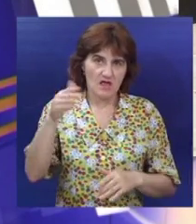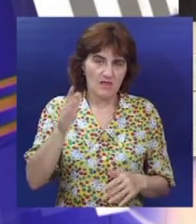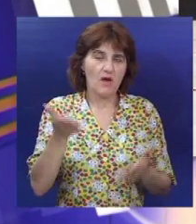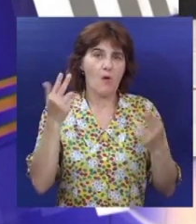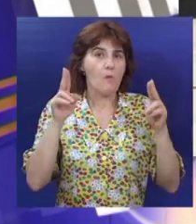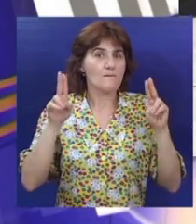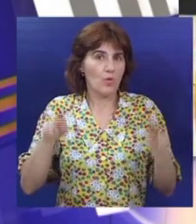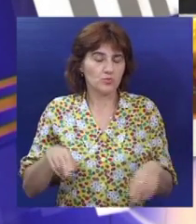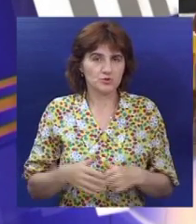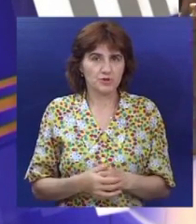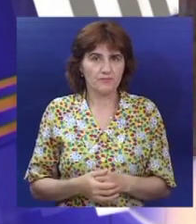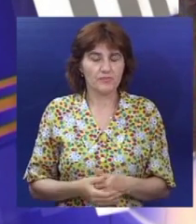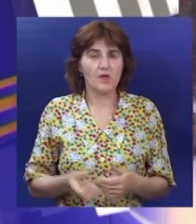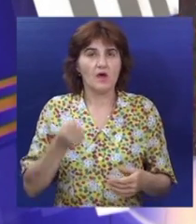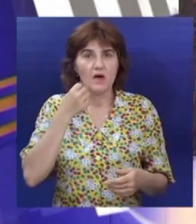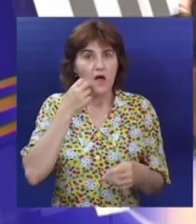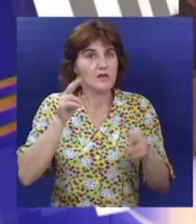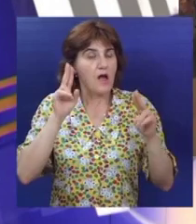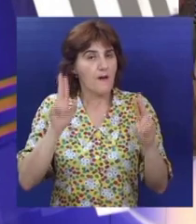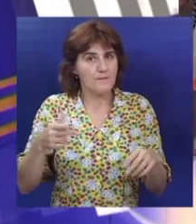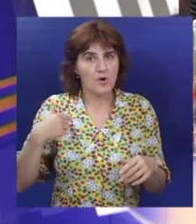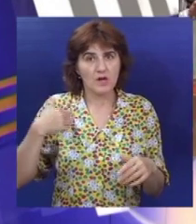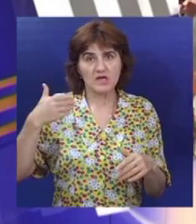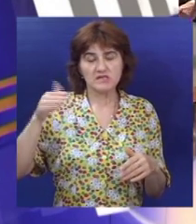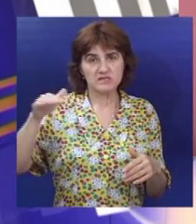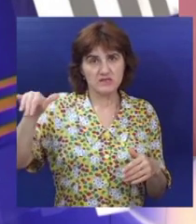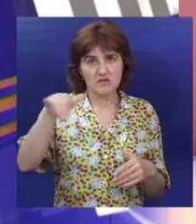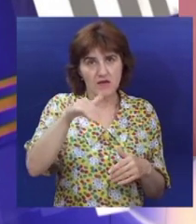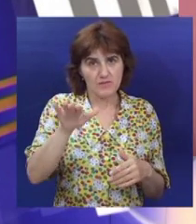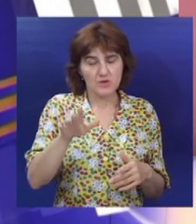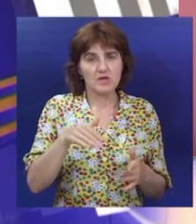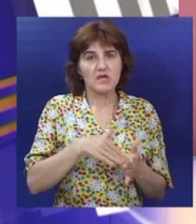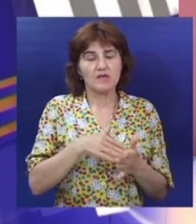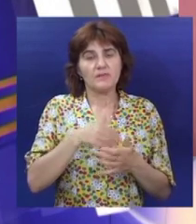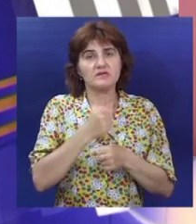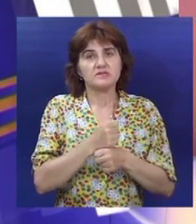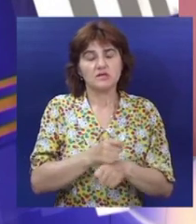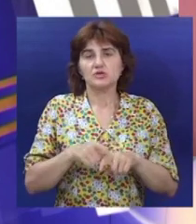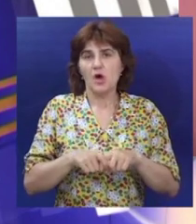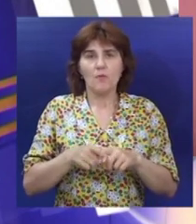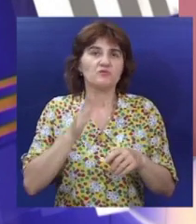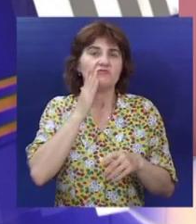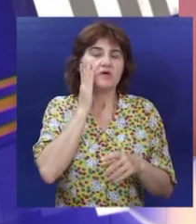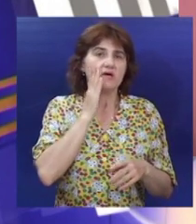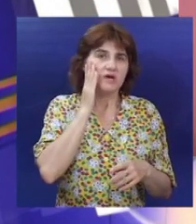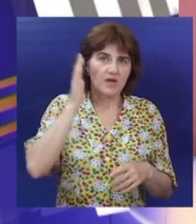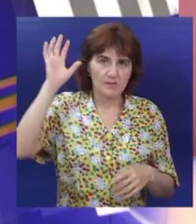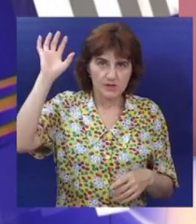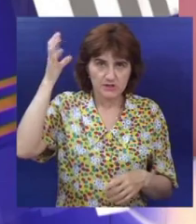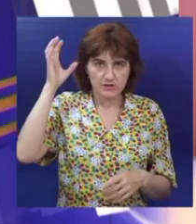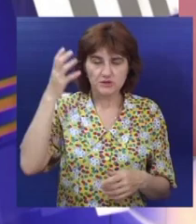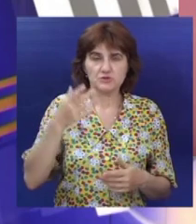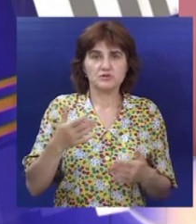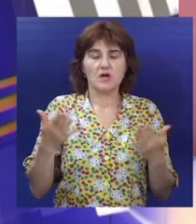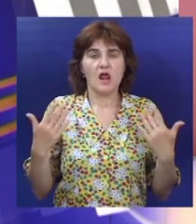napolje ukoliko je to moguće. Ukoliko baš moraju da izlaze znači u ovom periodu, da se zaštite, obavezno kreme za